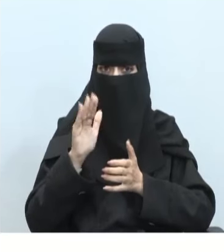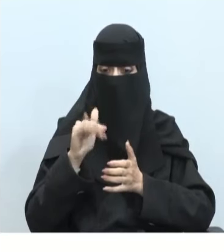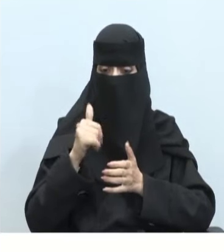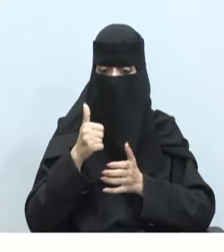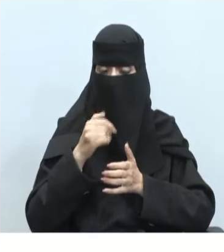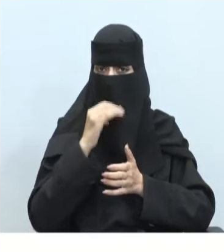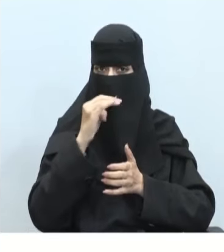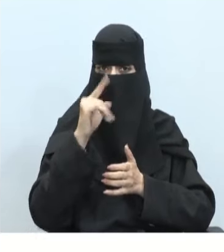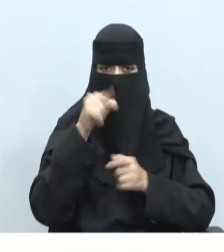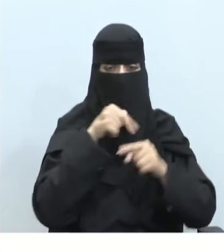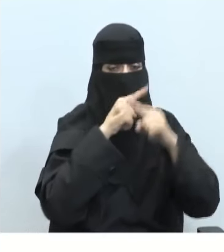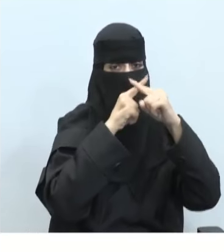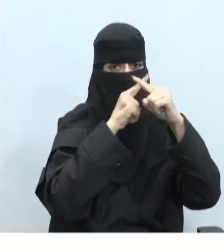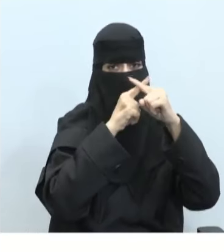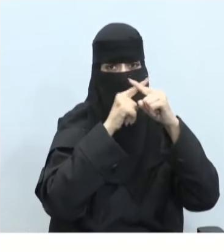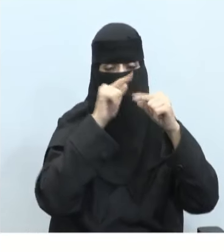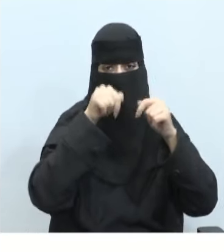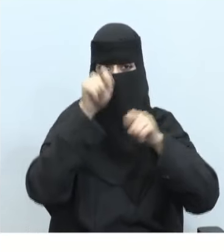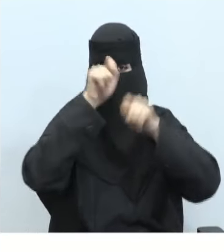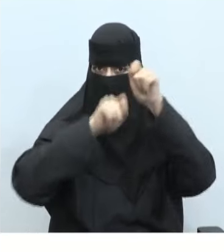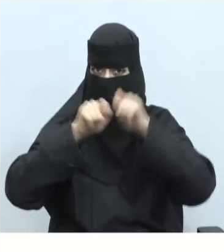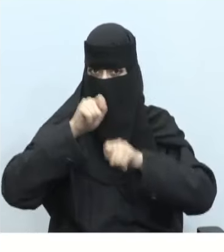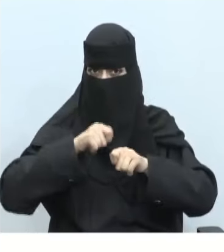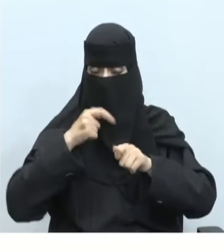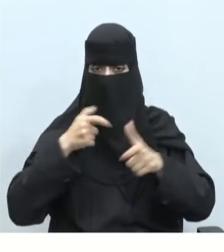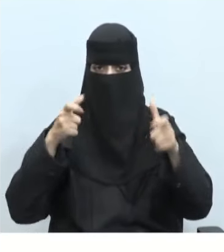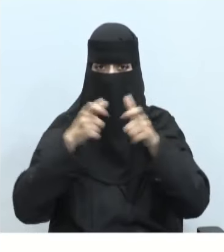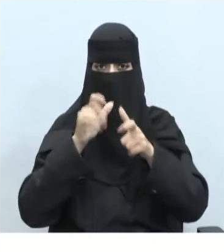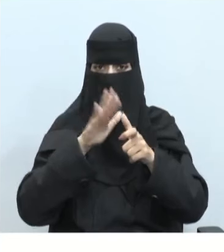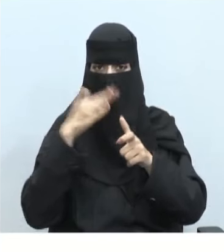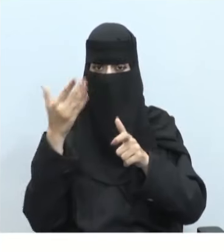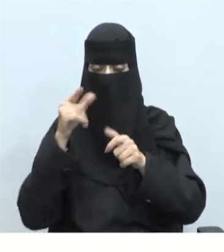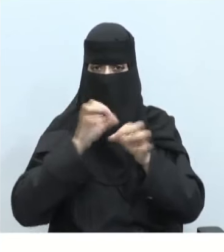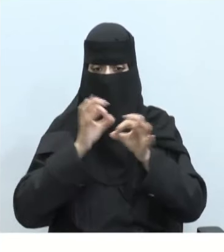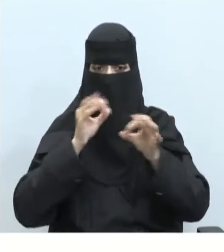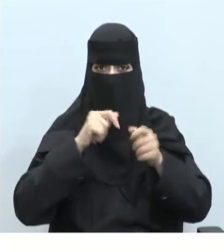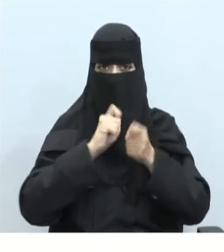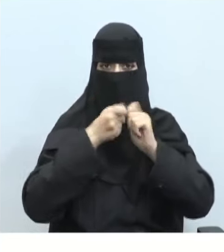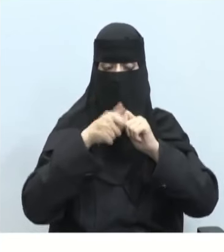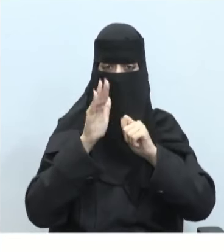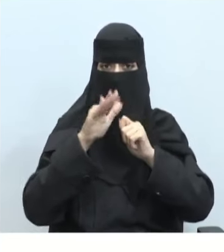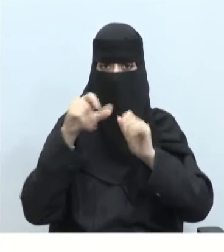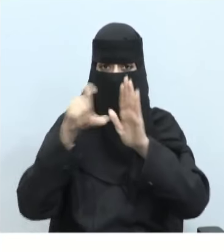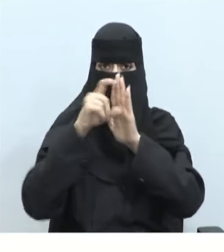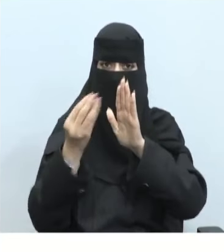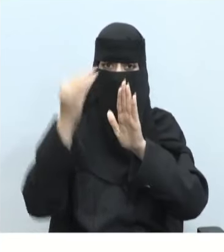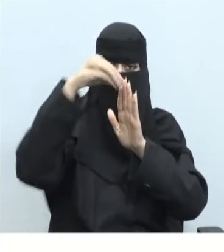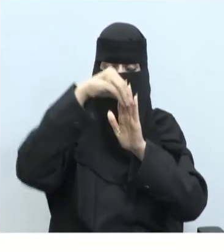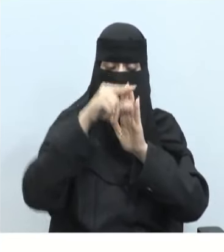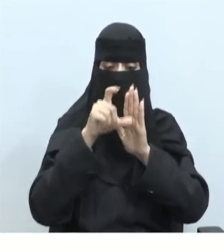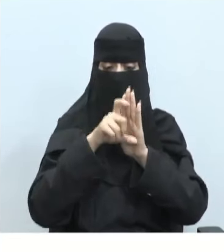الاجابه غير صحيحه انما استخدمنا من مجموعه المحاذاه في التبويب تخطيط لتعديل محاذاه النص داخل